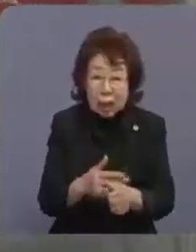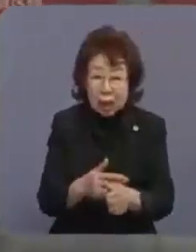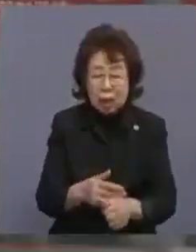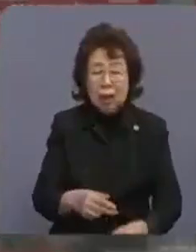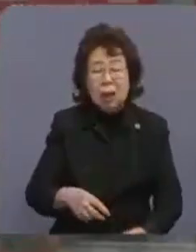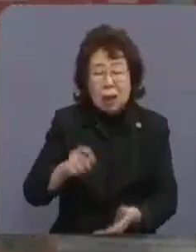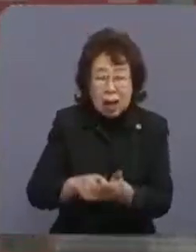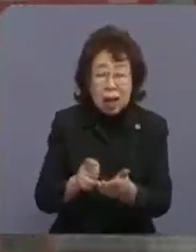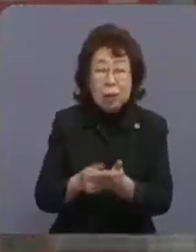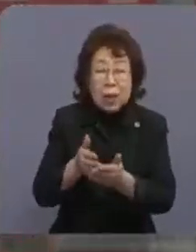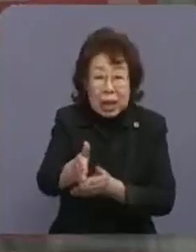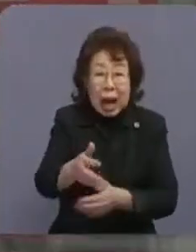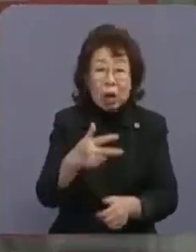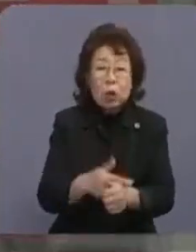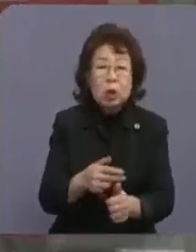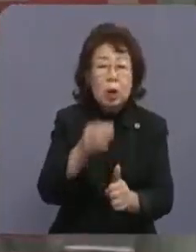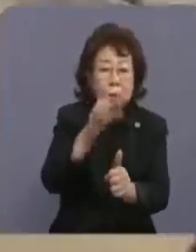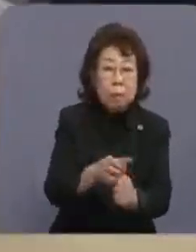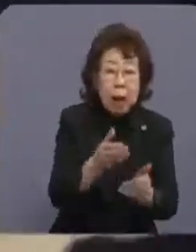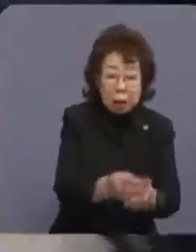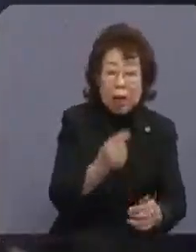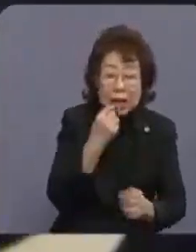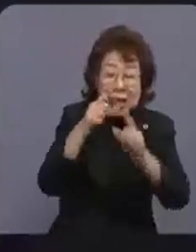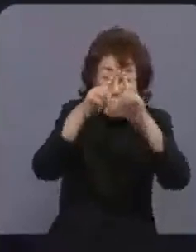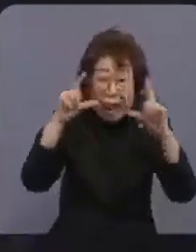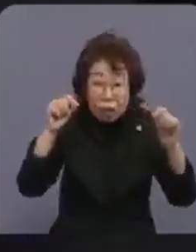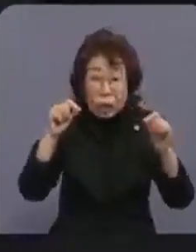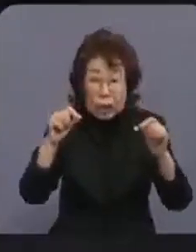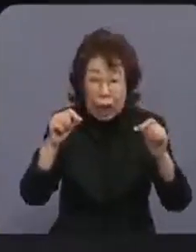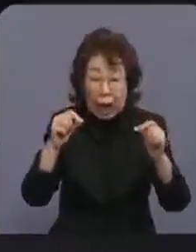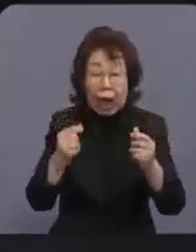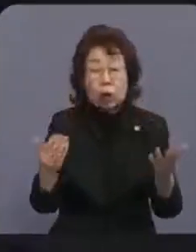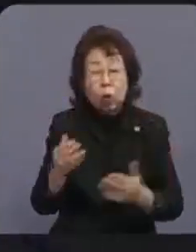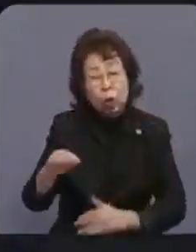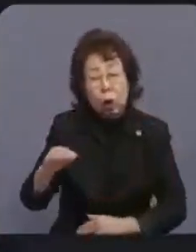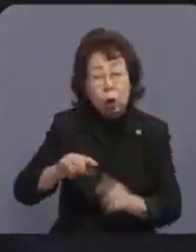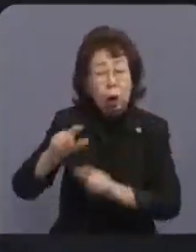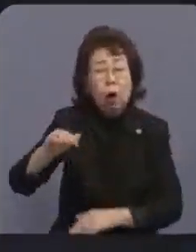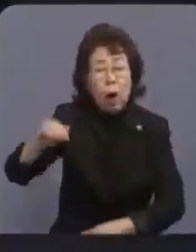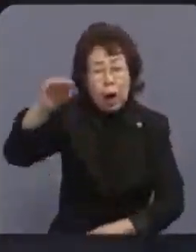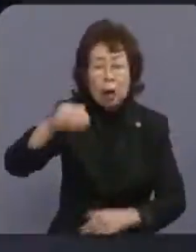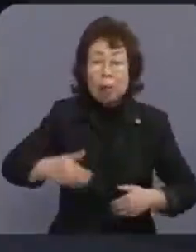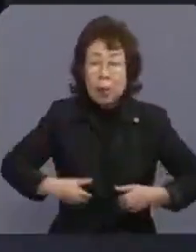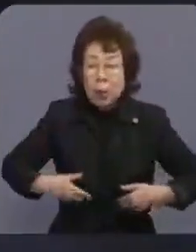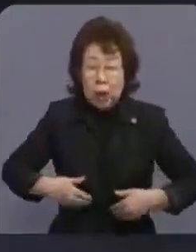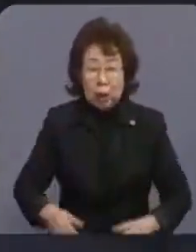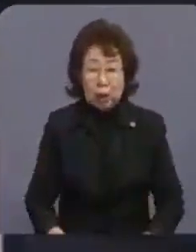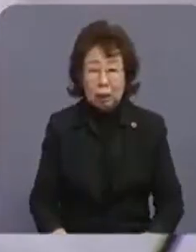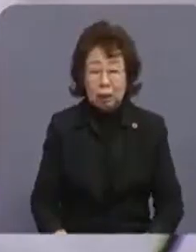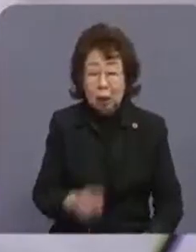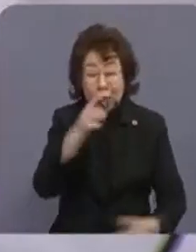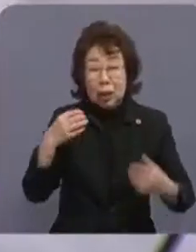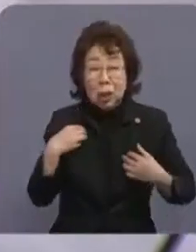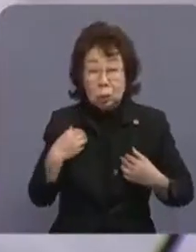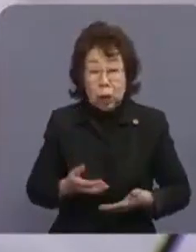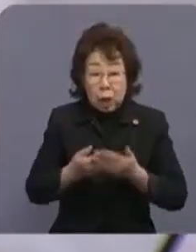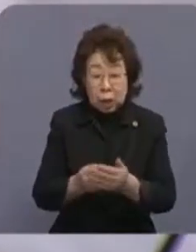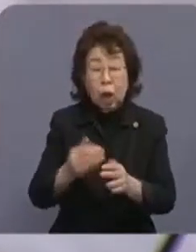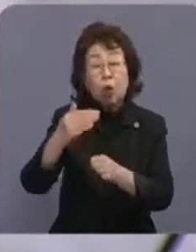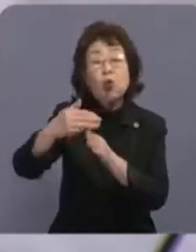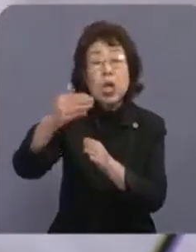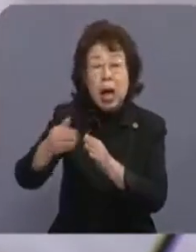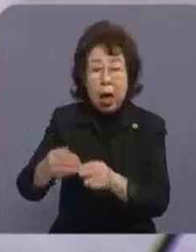전문의로 명확히 규정하고 간호사 인력 기준도 상향해야 한다고 말했습니다 또 해당 병원은 정부가 공인한 상급 종합